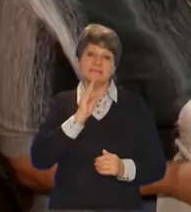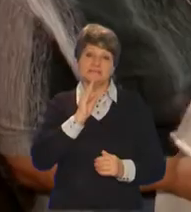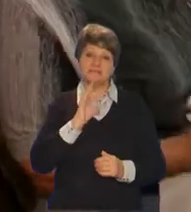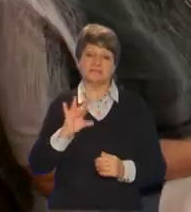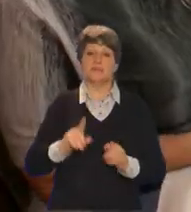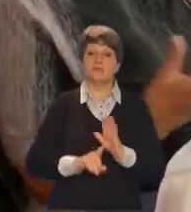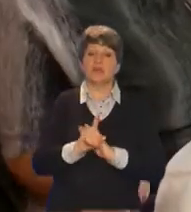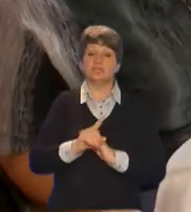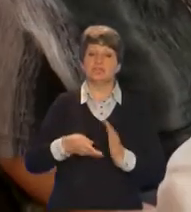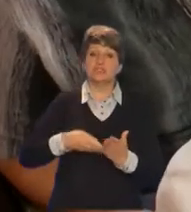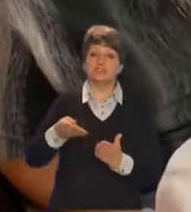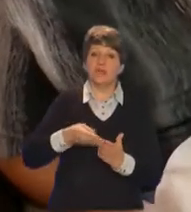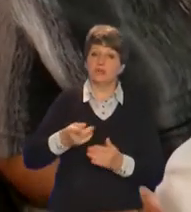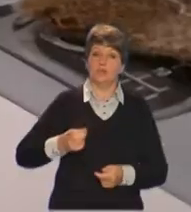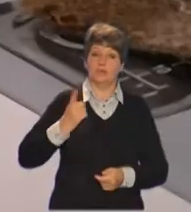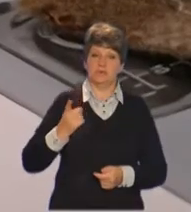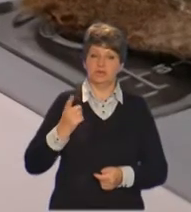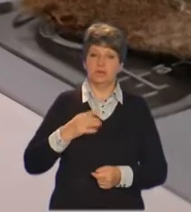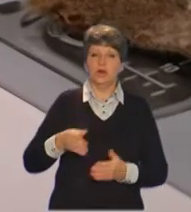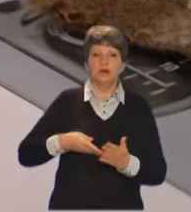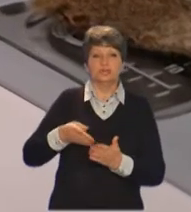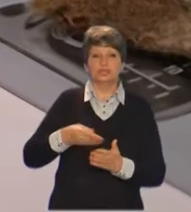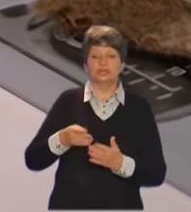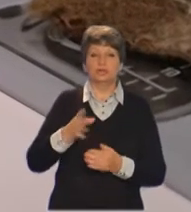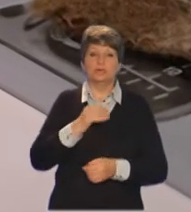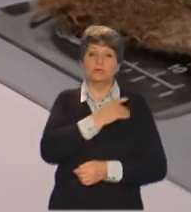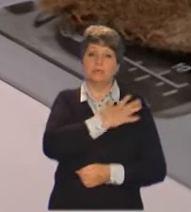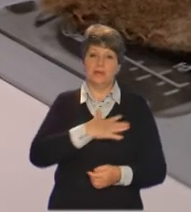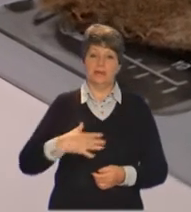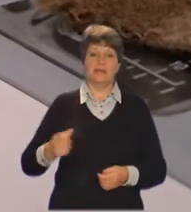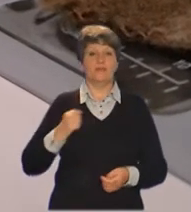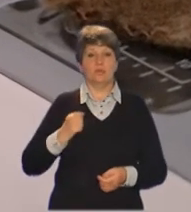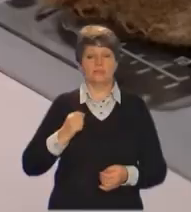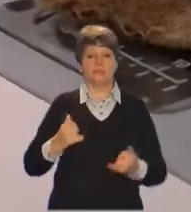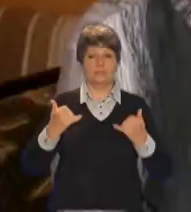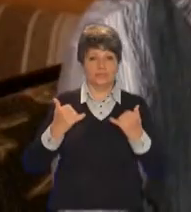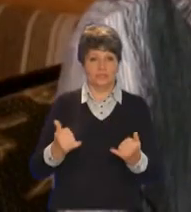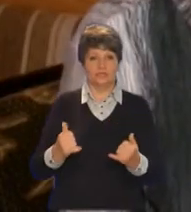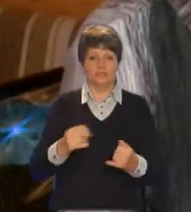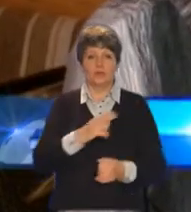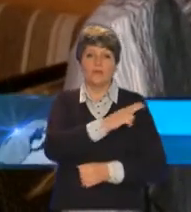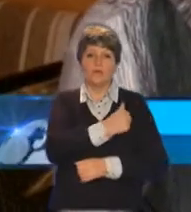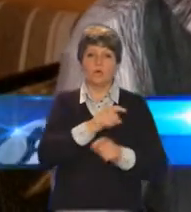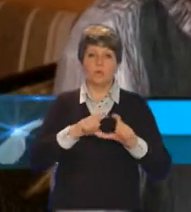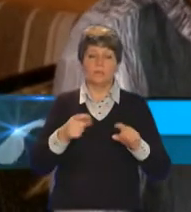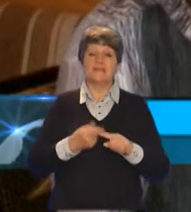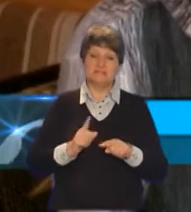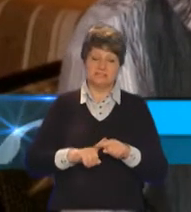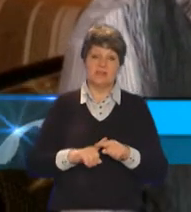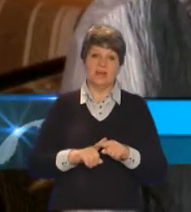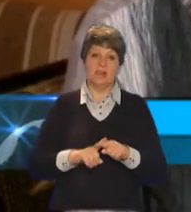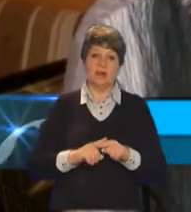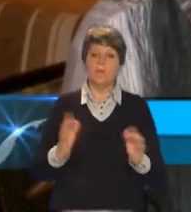Валентини Пліщук розгорнули швейну майстерню, точують речі у госпіталь для поранених військових. Це в основному подушки для